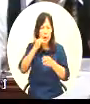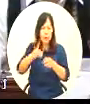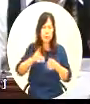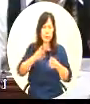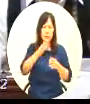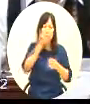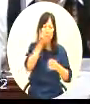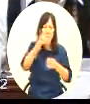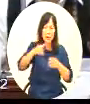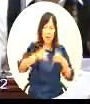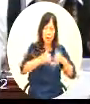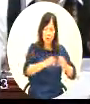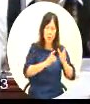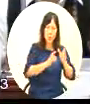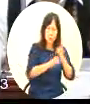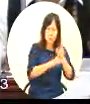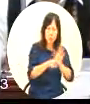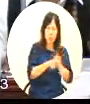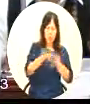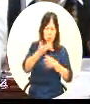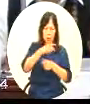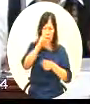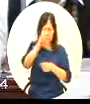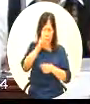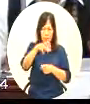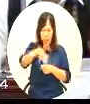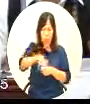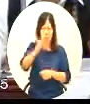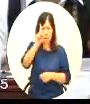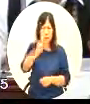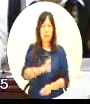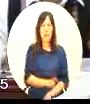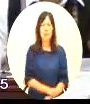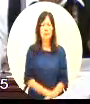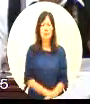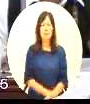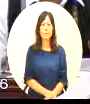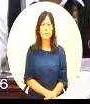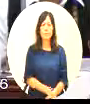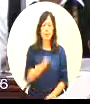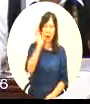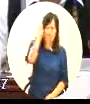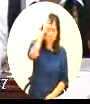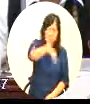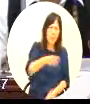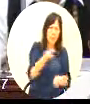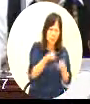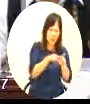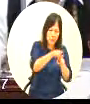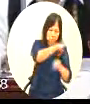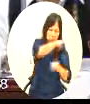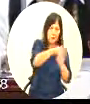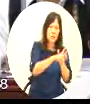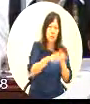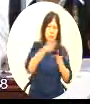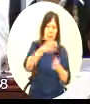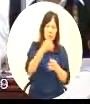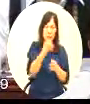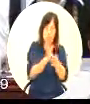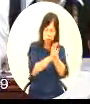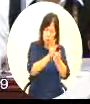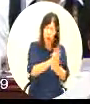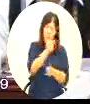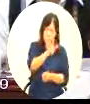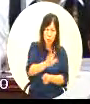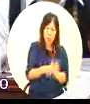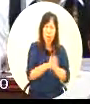分最后它只核给我们一站，就是冈山站的部分，那所以后面的部分延伸线的部分我们的可行性还在推动。那有